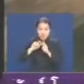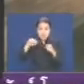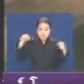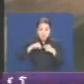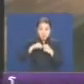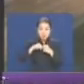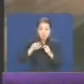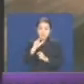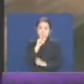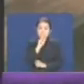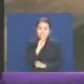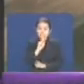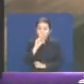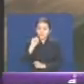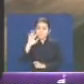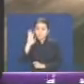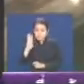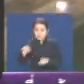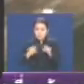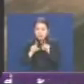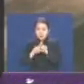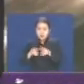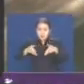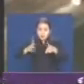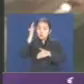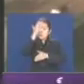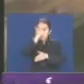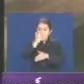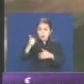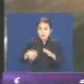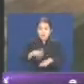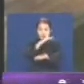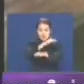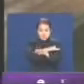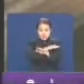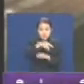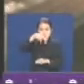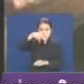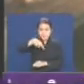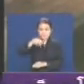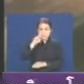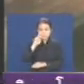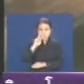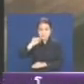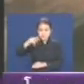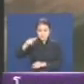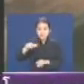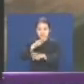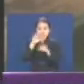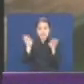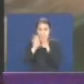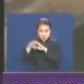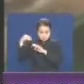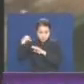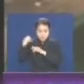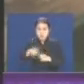ถนนงามวงวานขาเข้าขาออกตั้งแต่แยกพงเพชรจนถึงแยกเกษตรที่เหนือสายรอง12สายค่ะทั้งถนนกำแพงเพชรถน